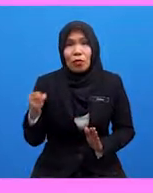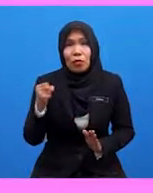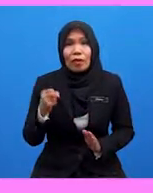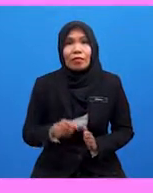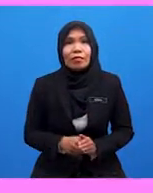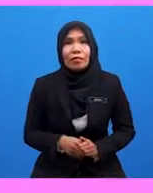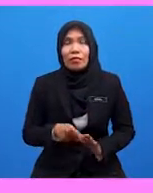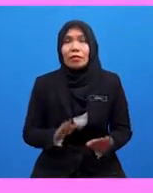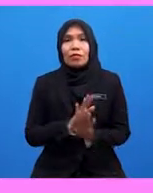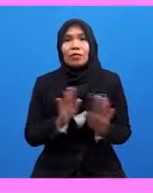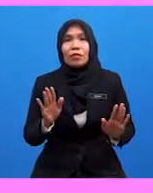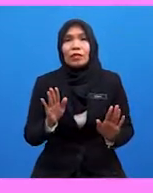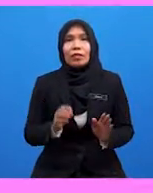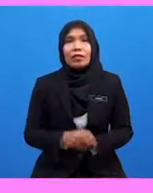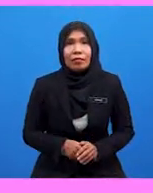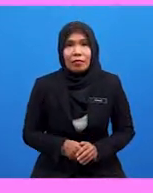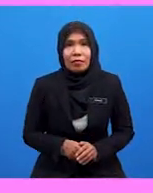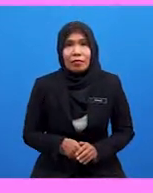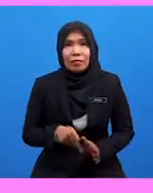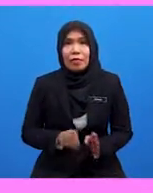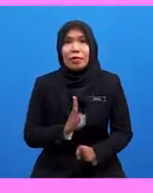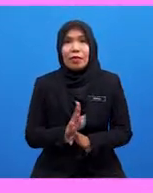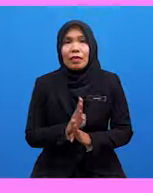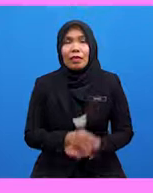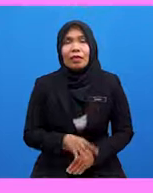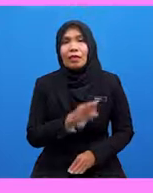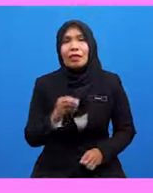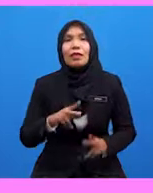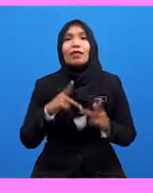penegas, penafi, pembenar dan kelompok lain.